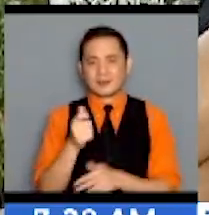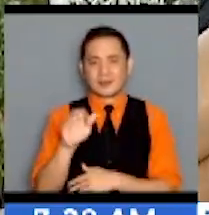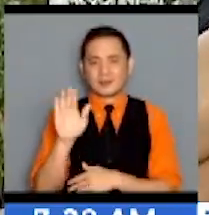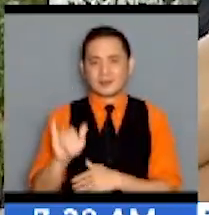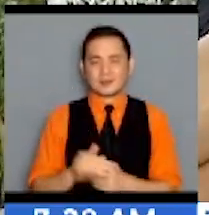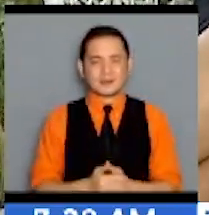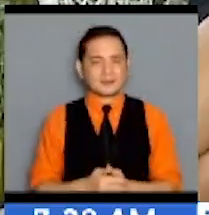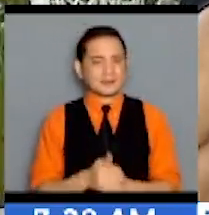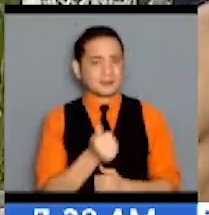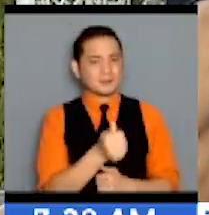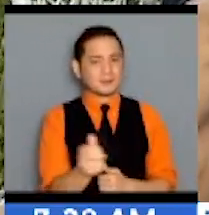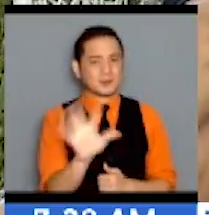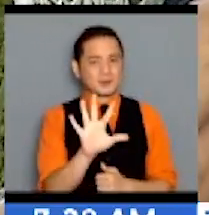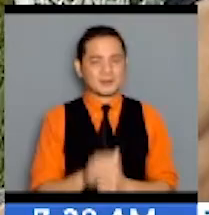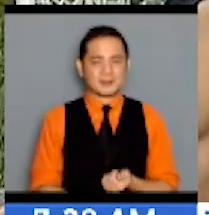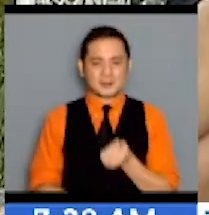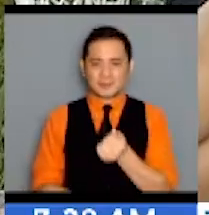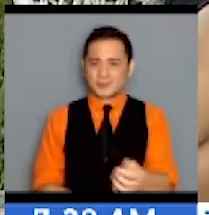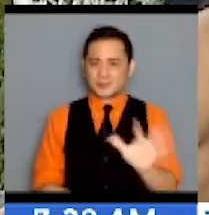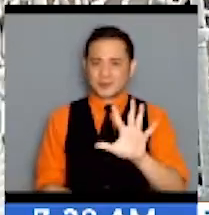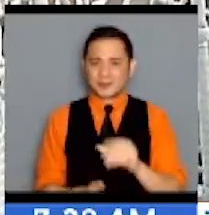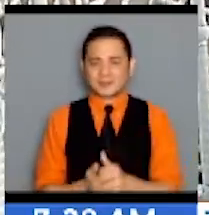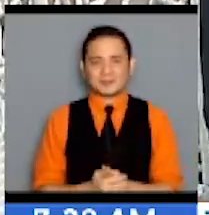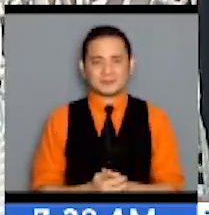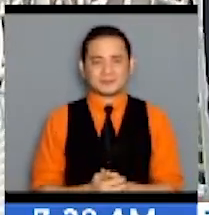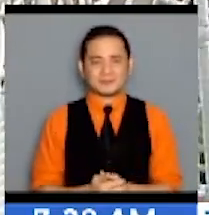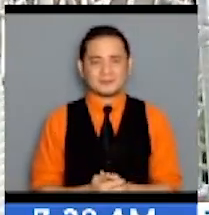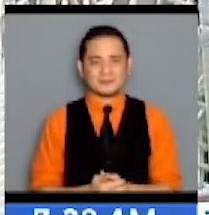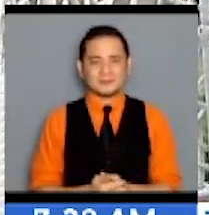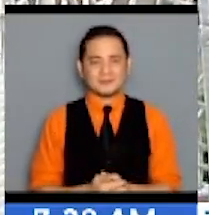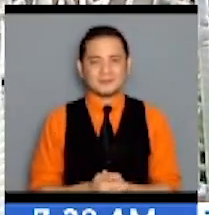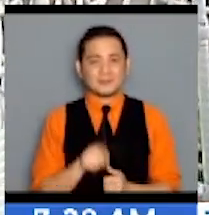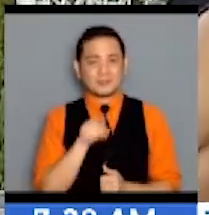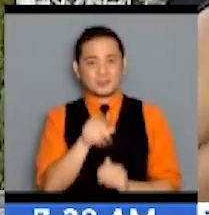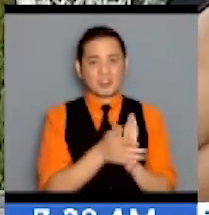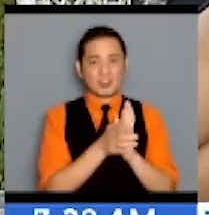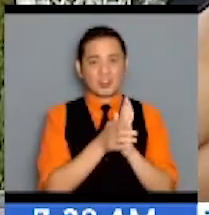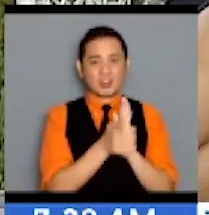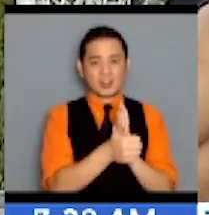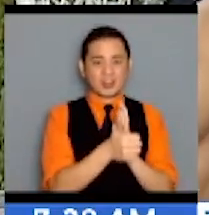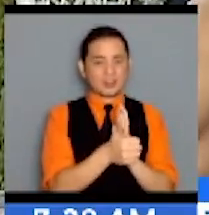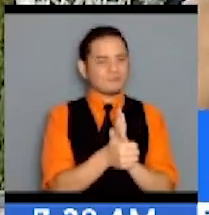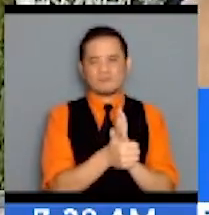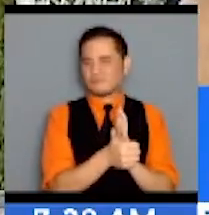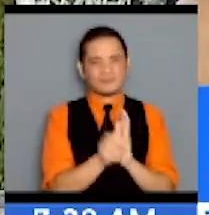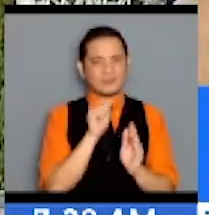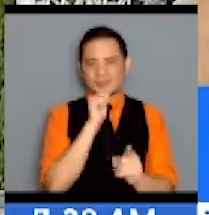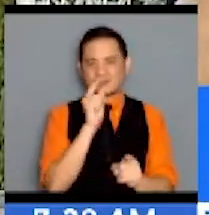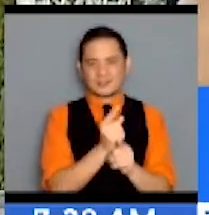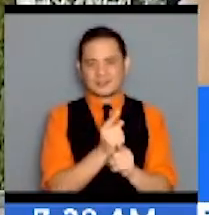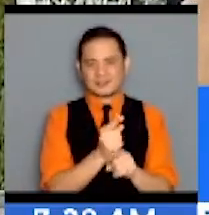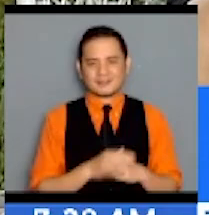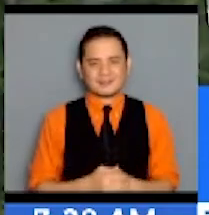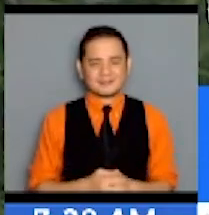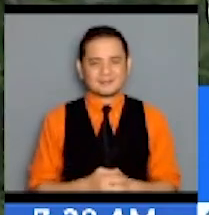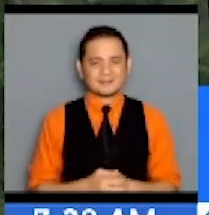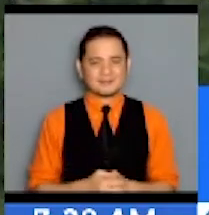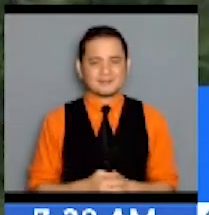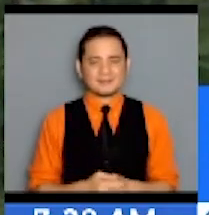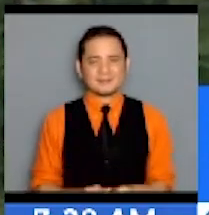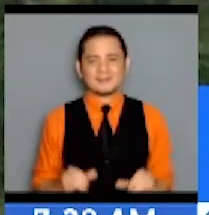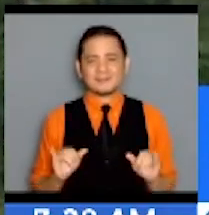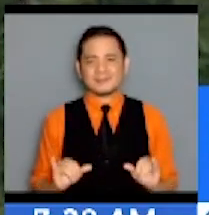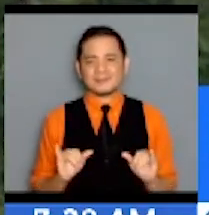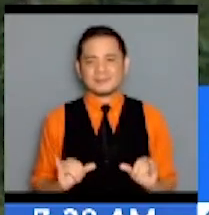There's nothing right about making kaliwa. Oo, bibigyan natin ng emphasis yan, Atty. Dito po sa nag-viral na kaso ng